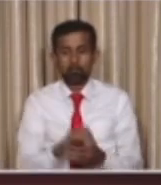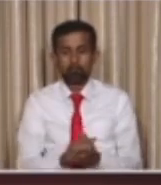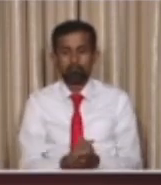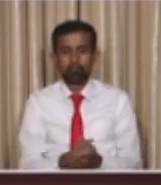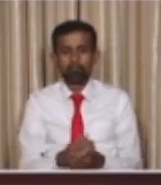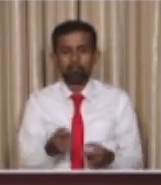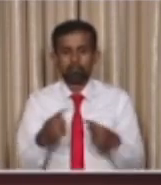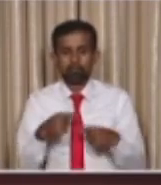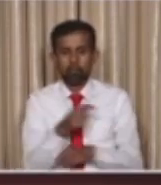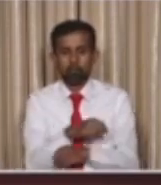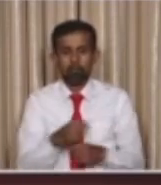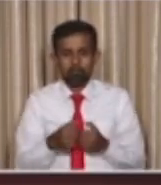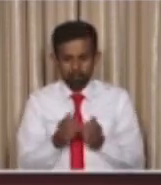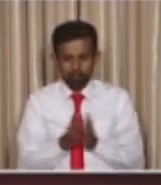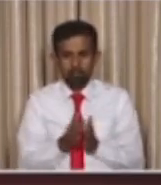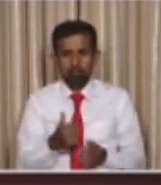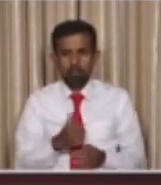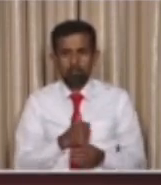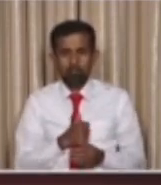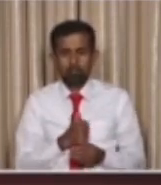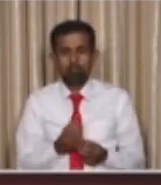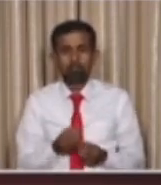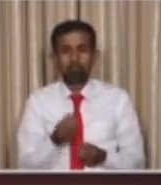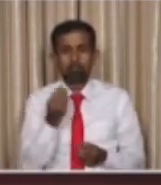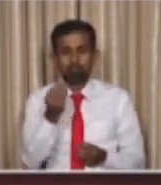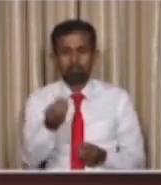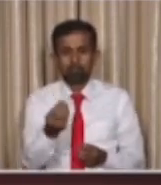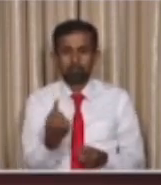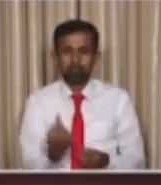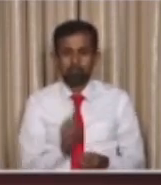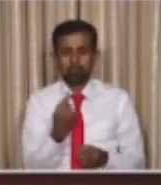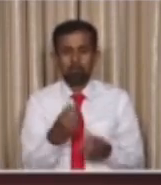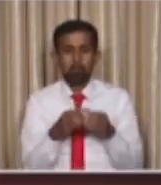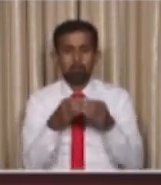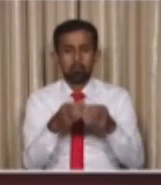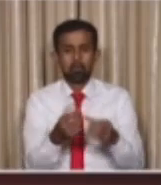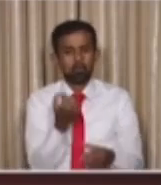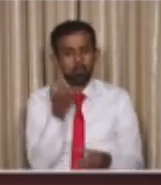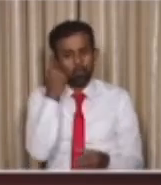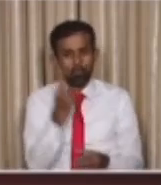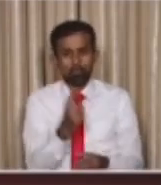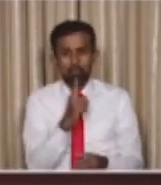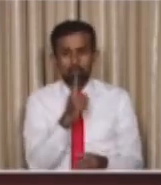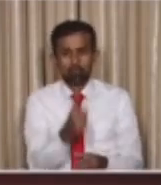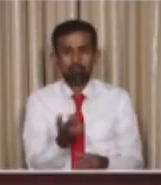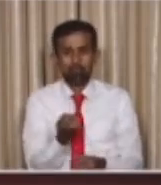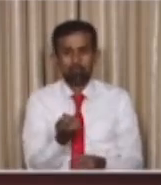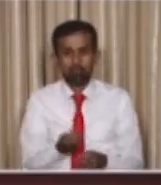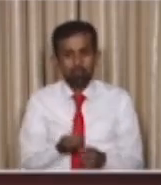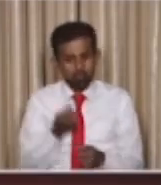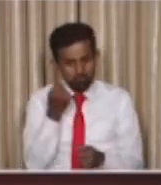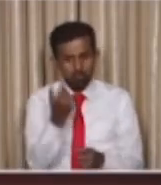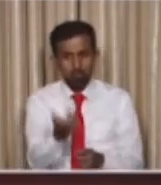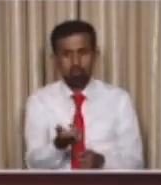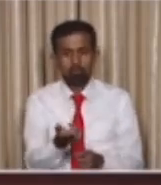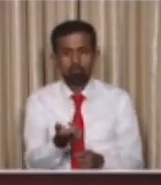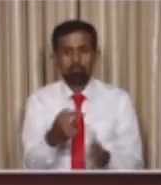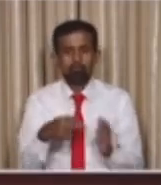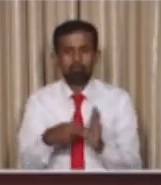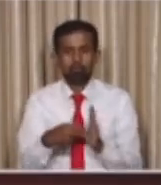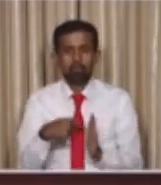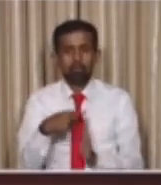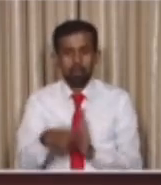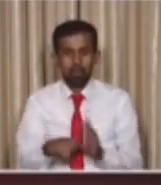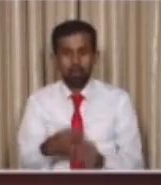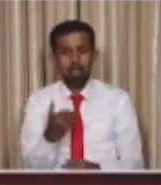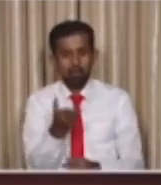තව ක්‍රමයක් තියෙනවා ස්වේච්ඡාවෙන් ඉදිරිපත් කරලා ඒකපාර්ශ්විකව යෝජනාව ඉදිරිපත් කරලා මුදලුත් ගේනවායි කියලා ක්‍රියාත්මක කරන ව්‍යාපෘතිත් ලංකාවේ